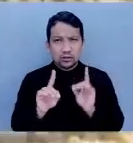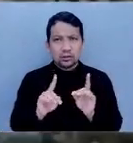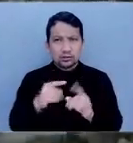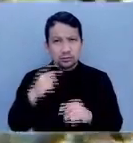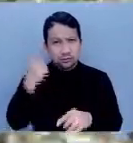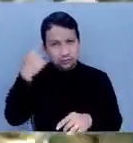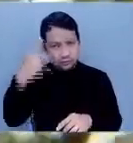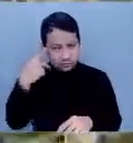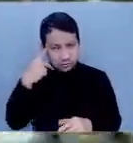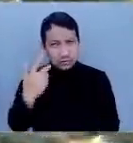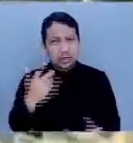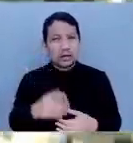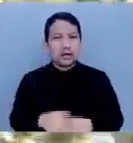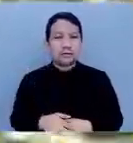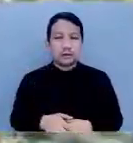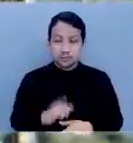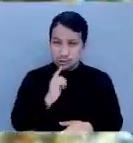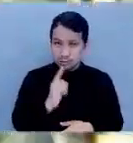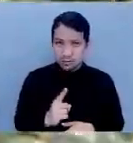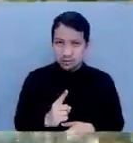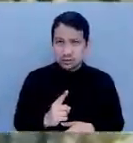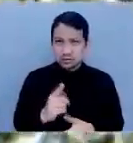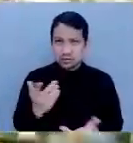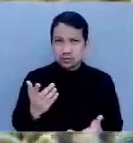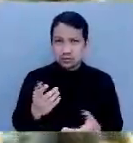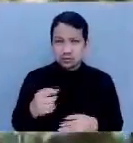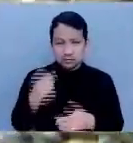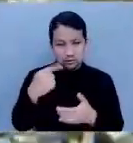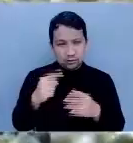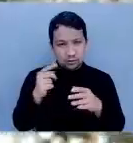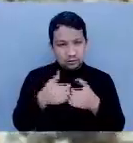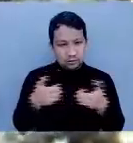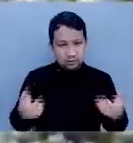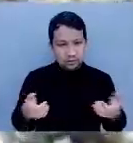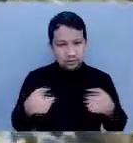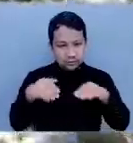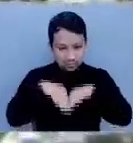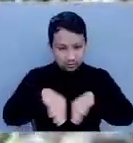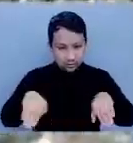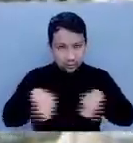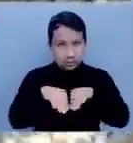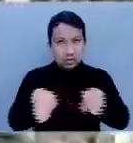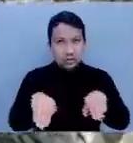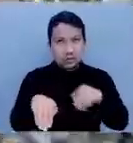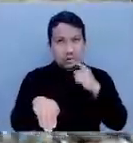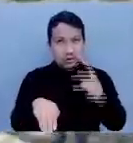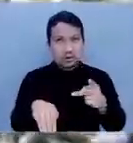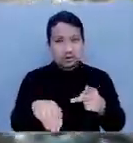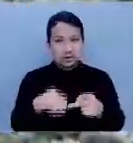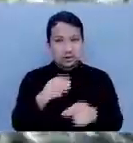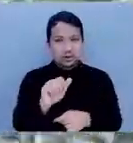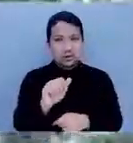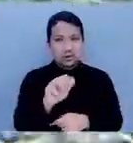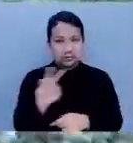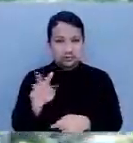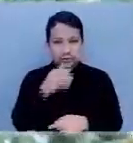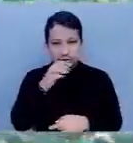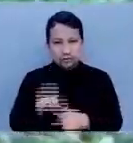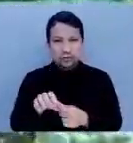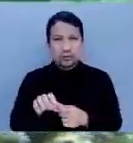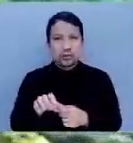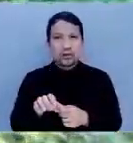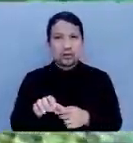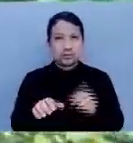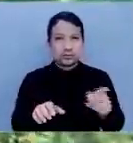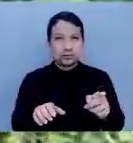mamulitika. Hulyo at Agosto lang nadiskubre sa magkahiwalay na underwater survey ng AFP Western Command at Philippine Coast Guard